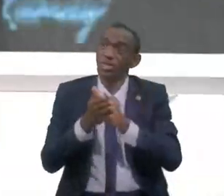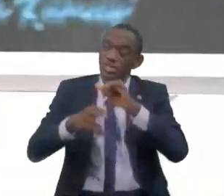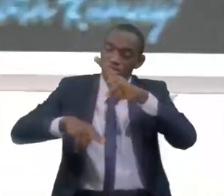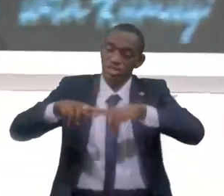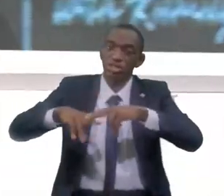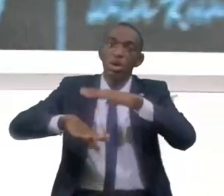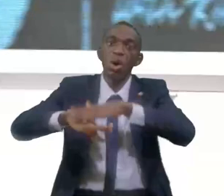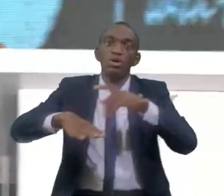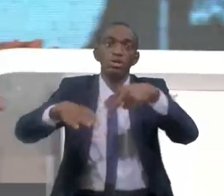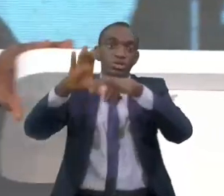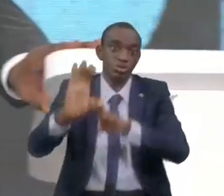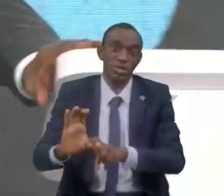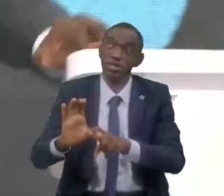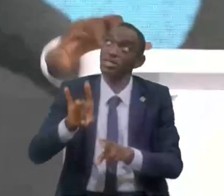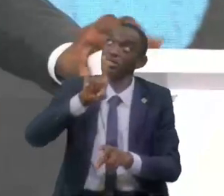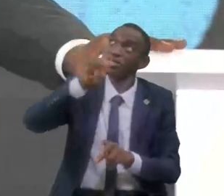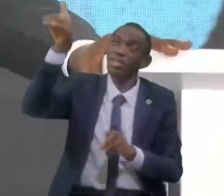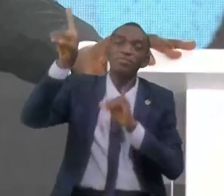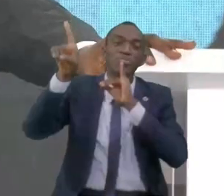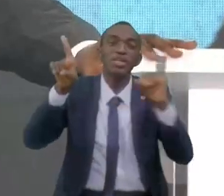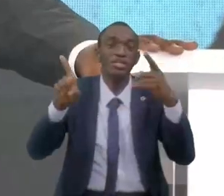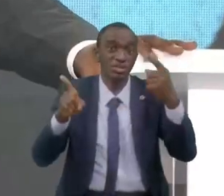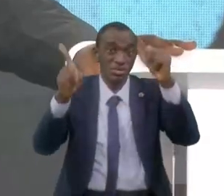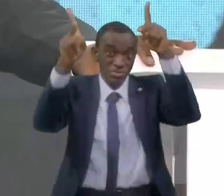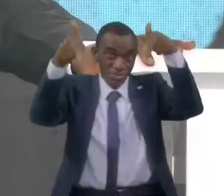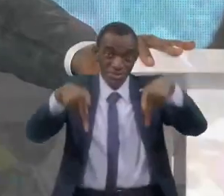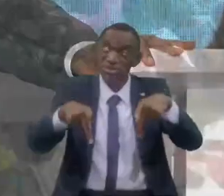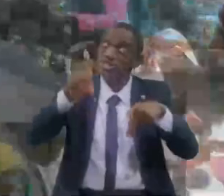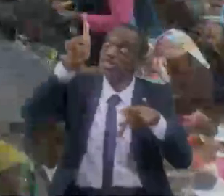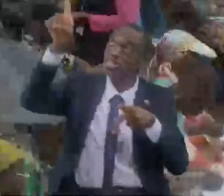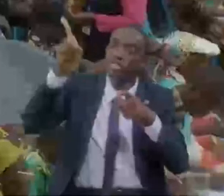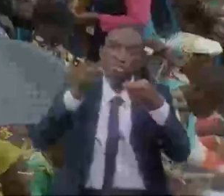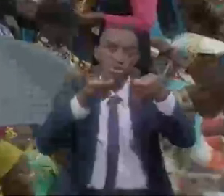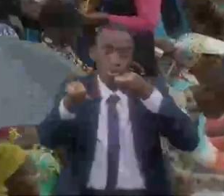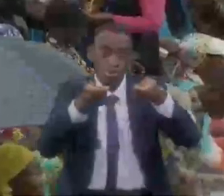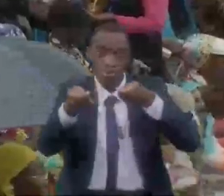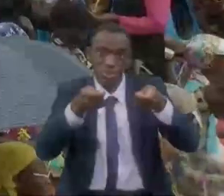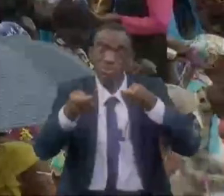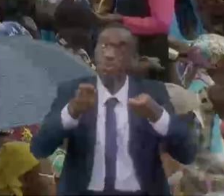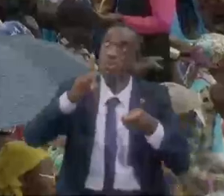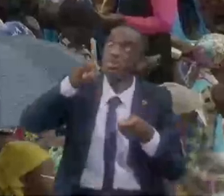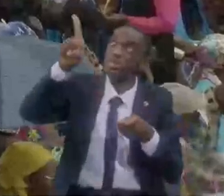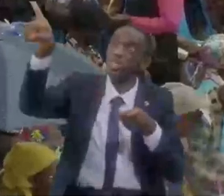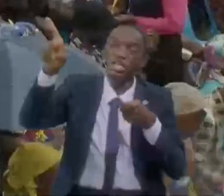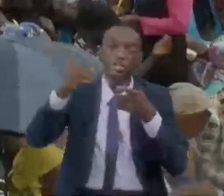trône et c'est lui qui dirige, qui contrôle